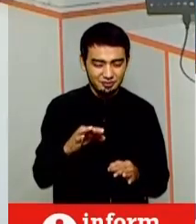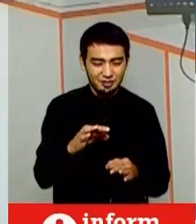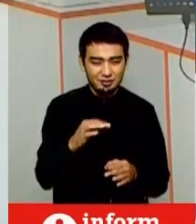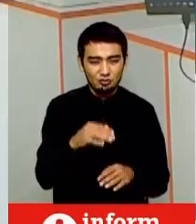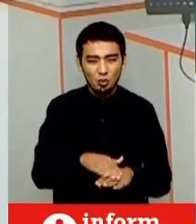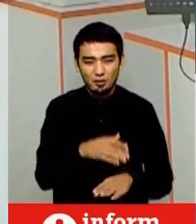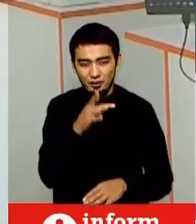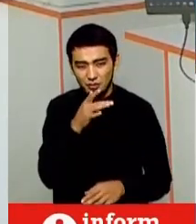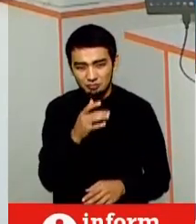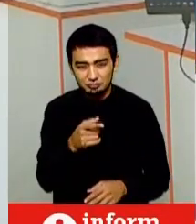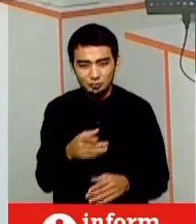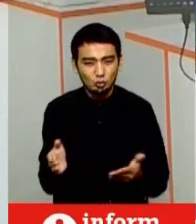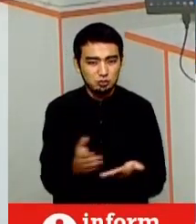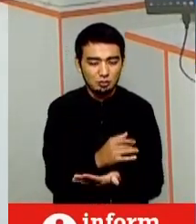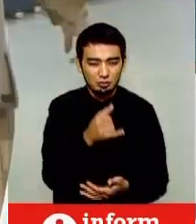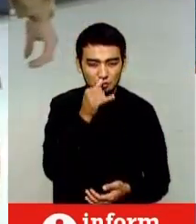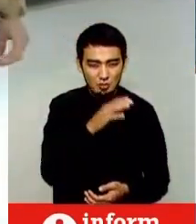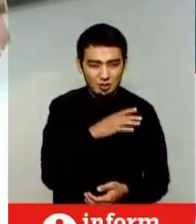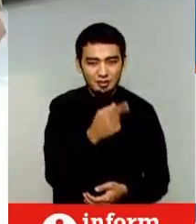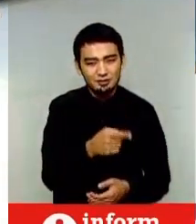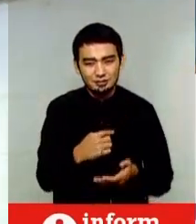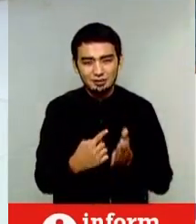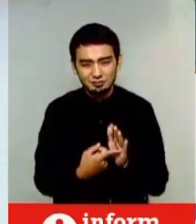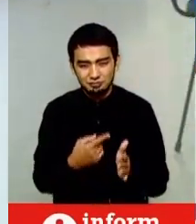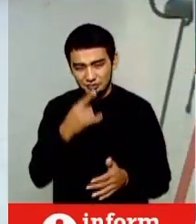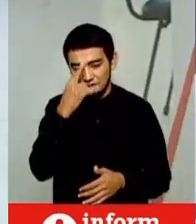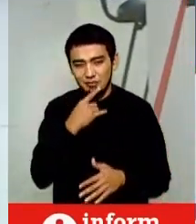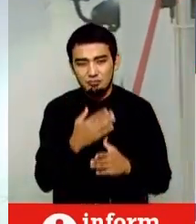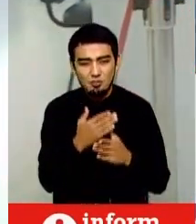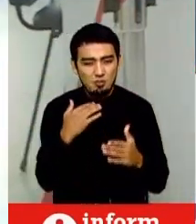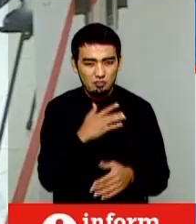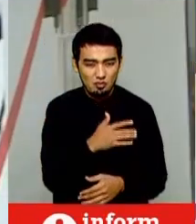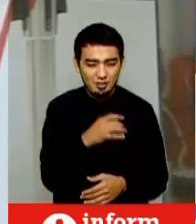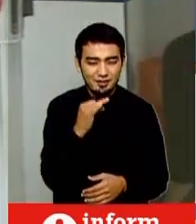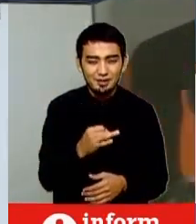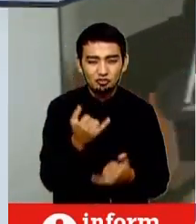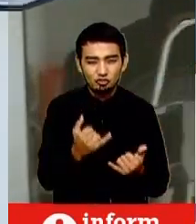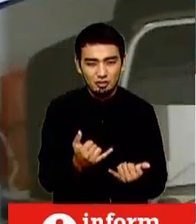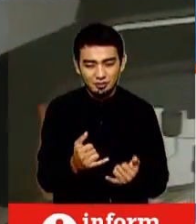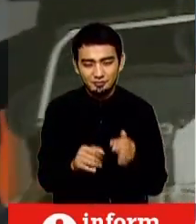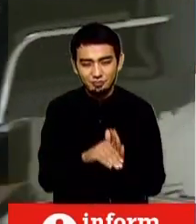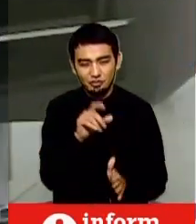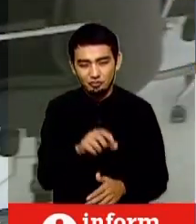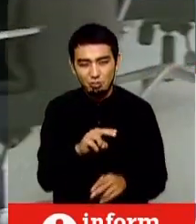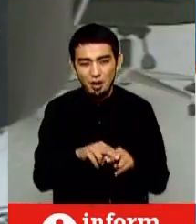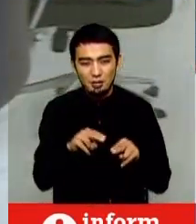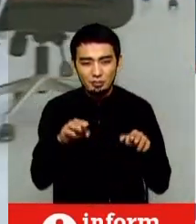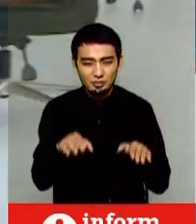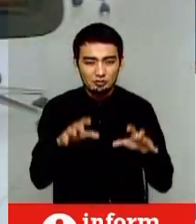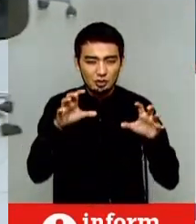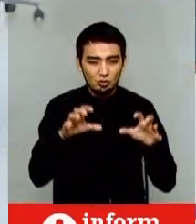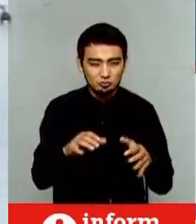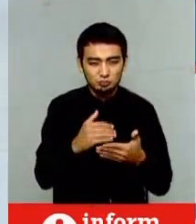долгие годы так и не удалось, а значит их услуги востребованы у казахстанцев. По словам депутата, сейчас в парламенте рассматривают